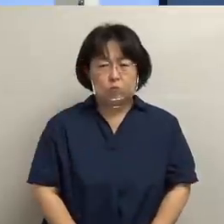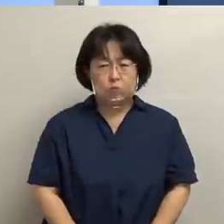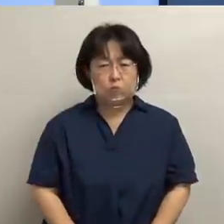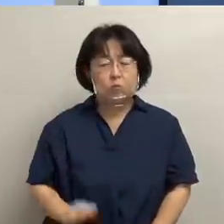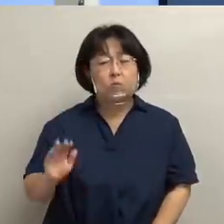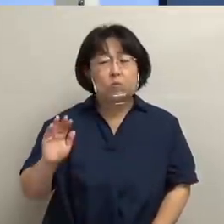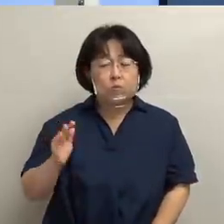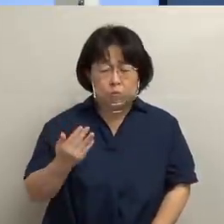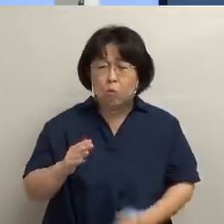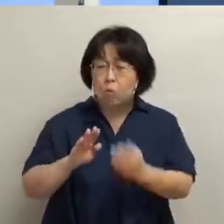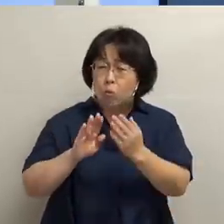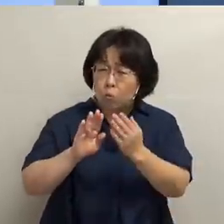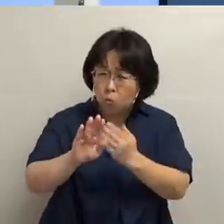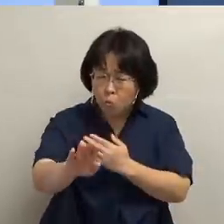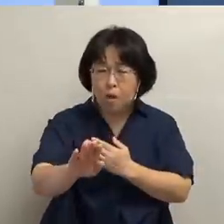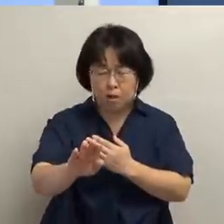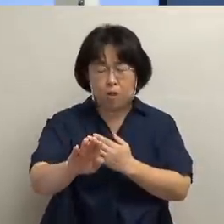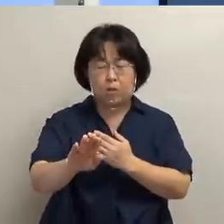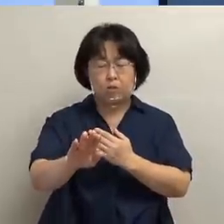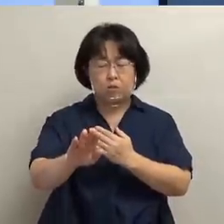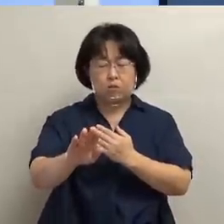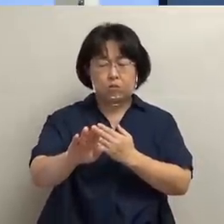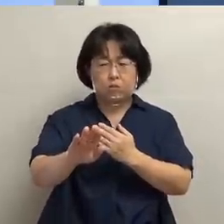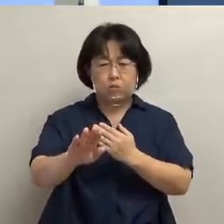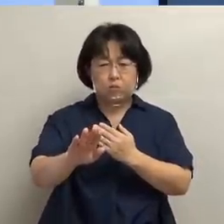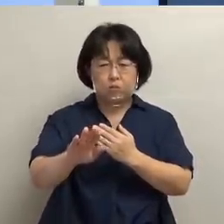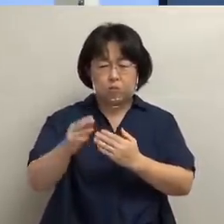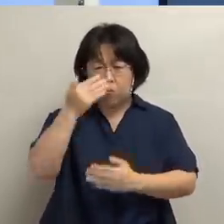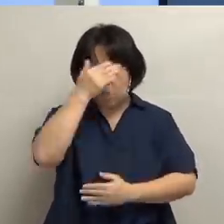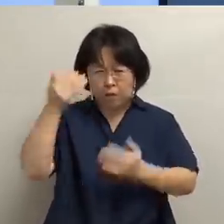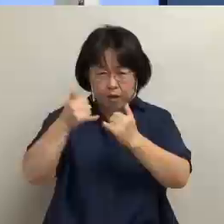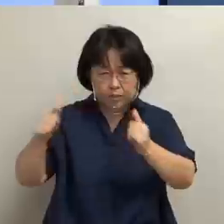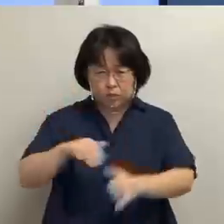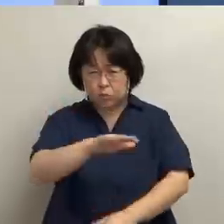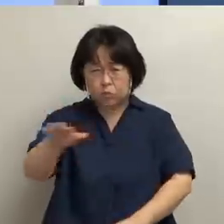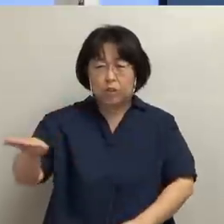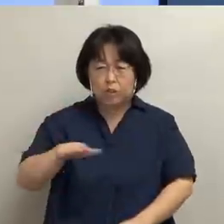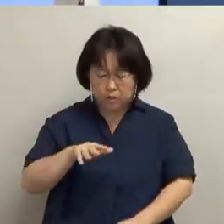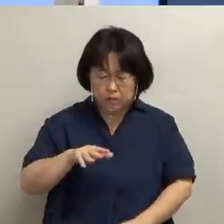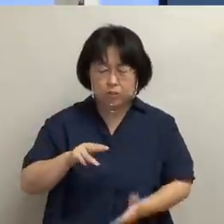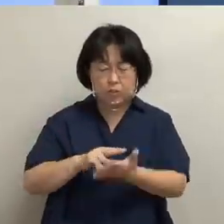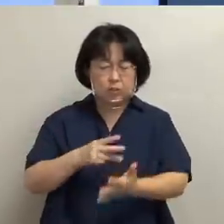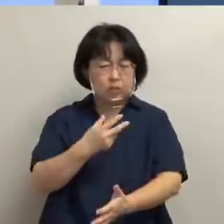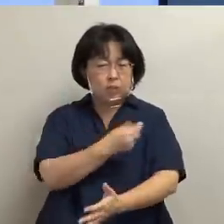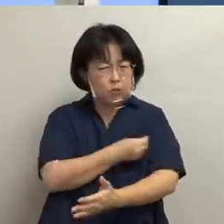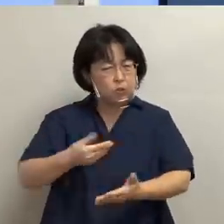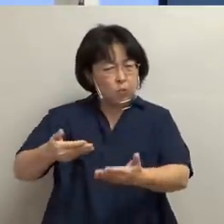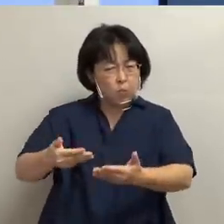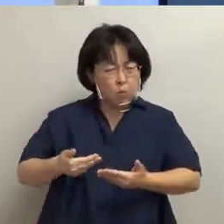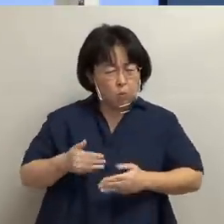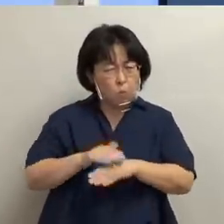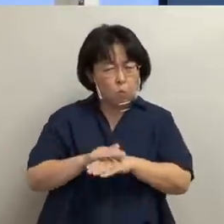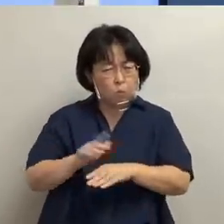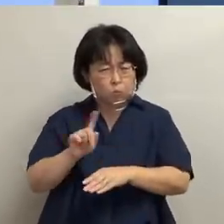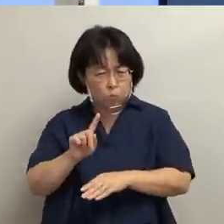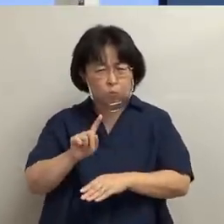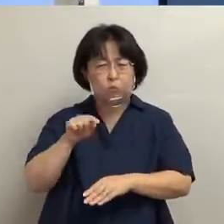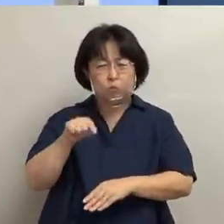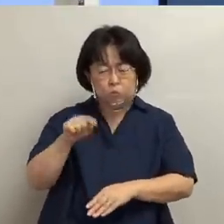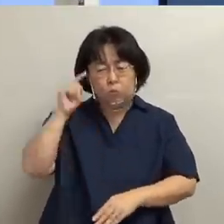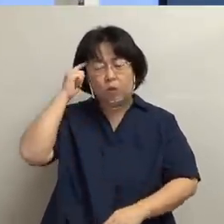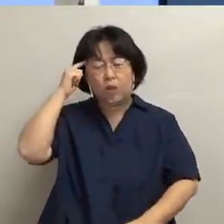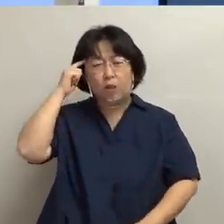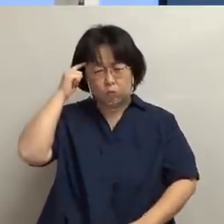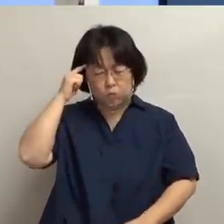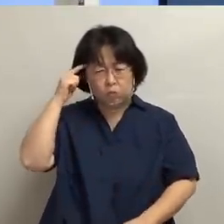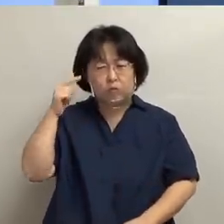今後は何度も強調しているようにいかに若い方々にワクチンを接種いただくかがあこの